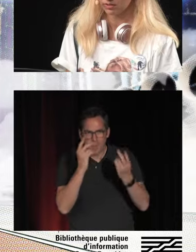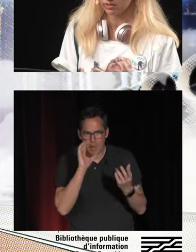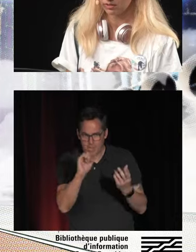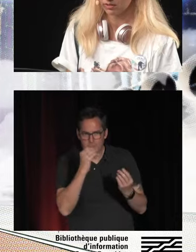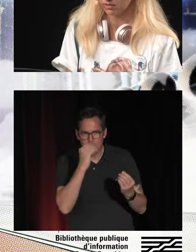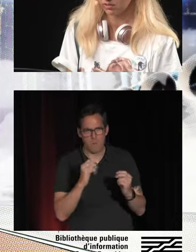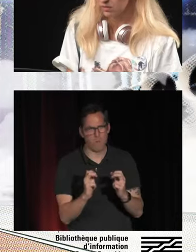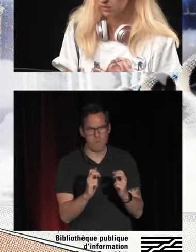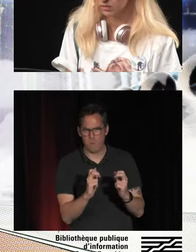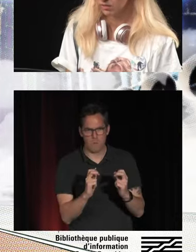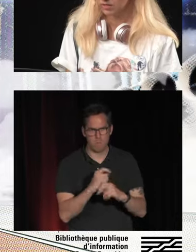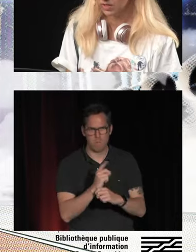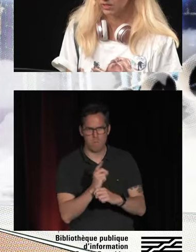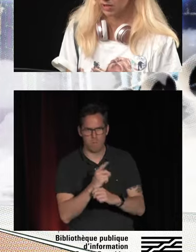que...